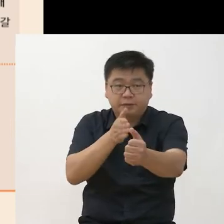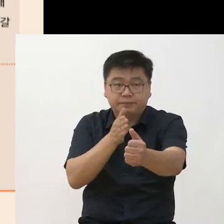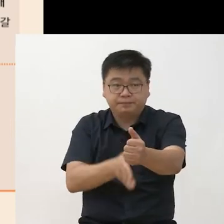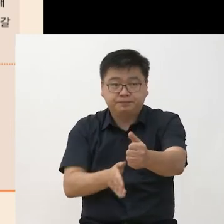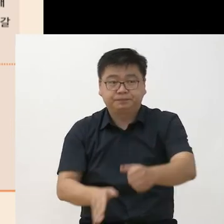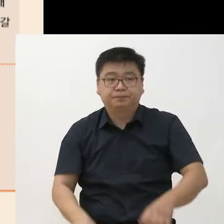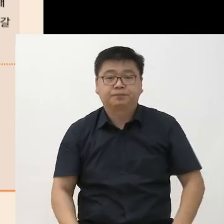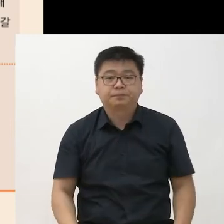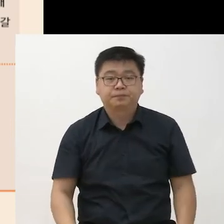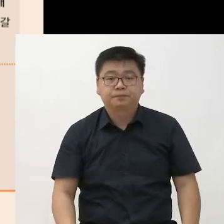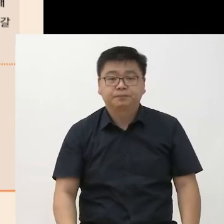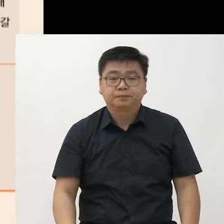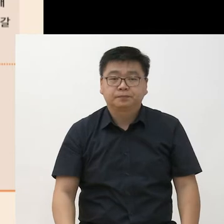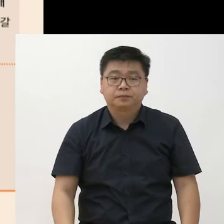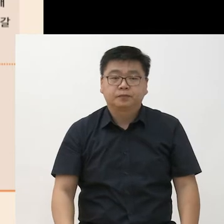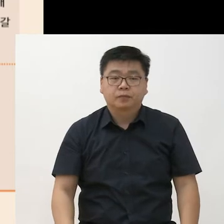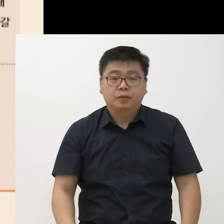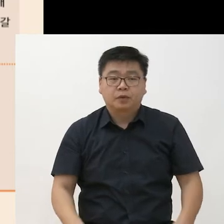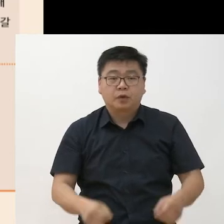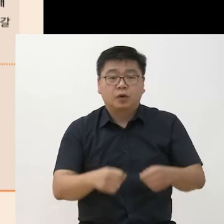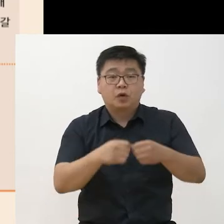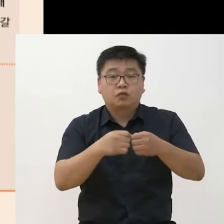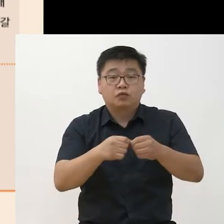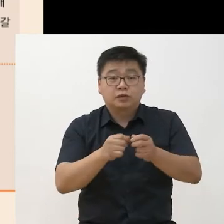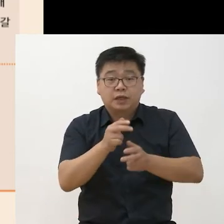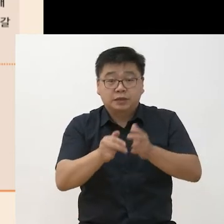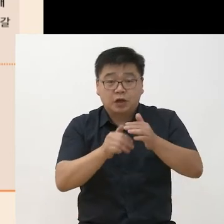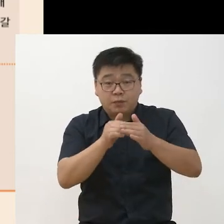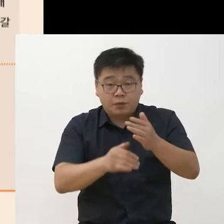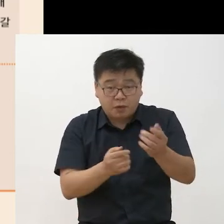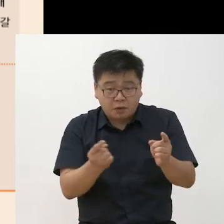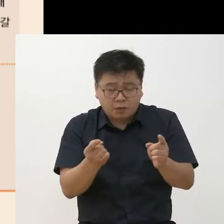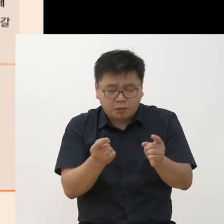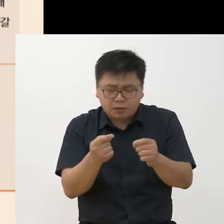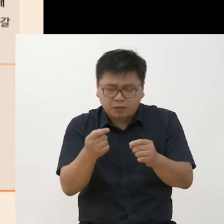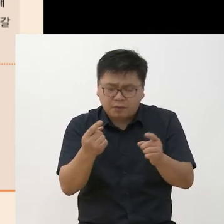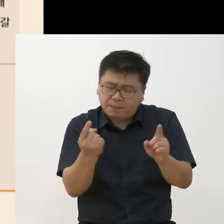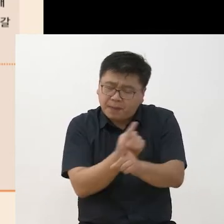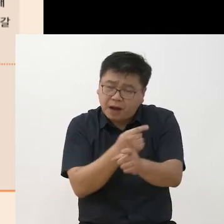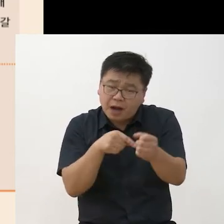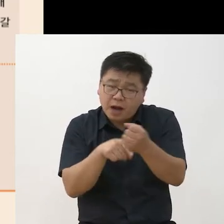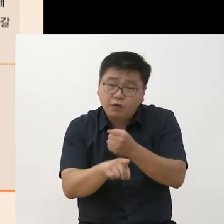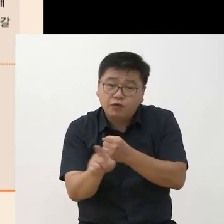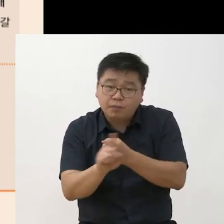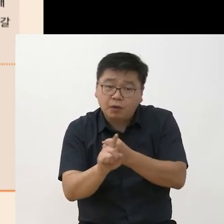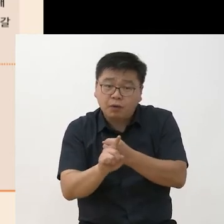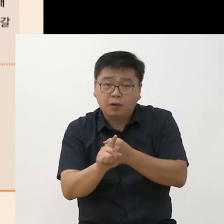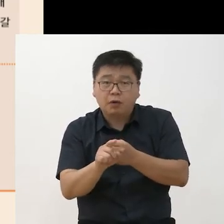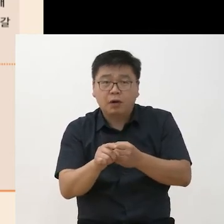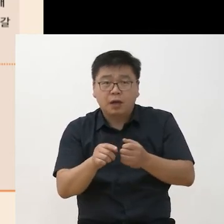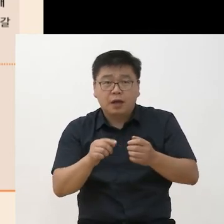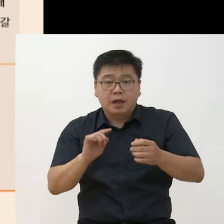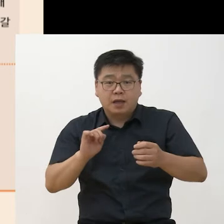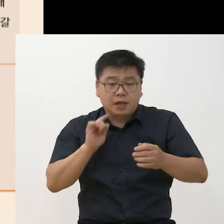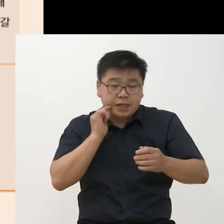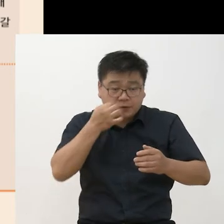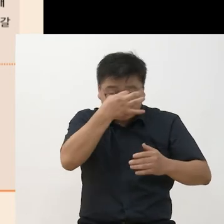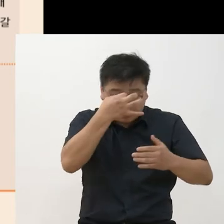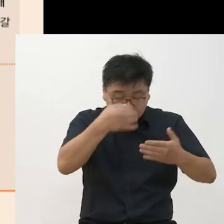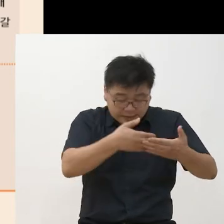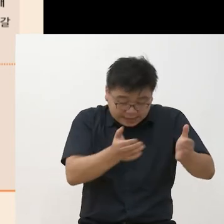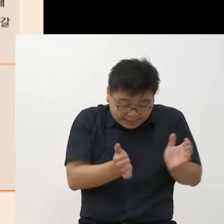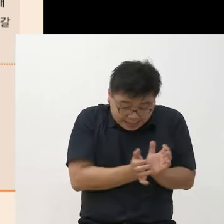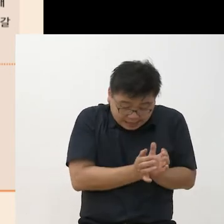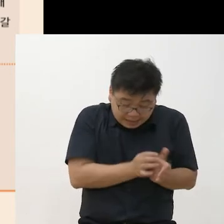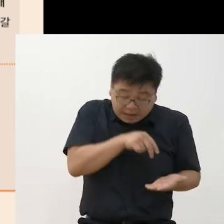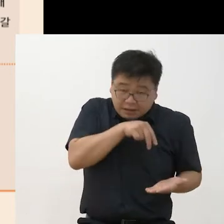됩니다. 이렇게 세부 사업 유형을 조정한 이유는 추진 방식이나 예술단체의 성격에